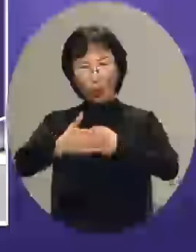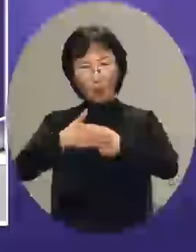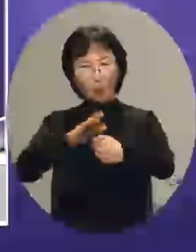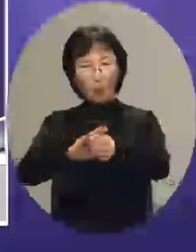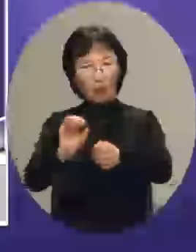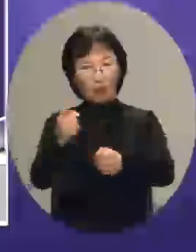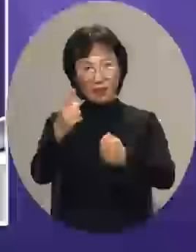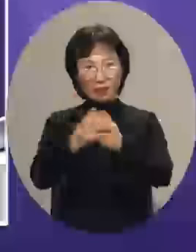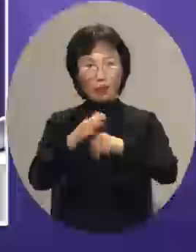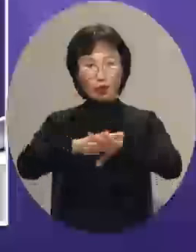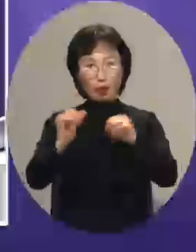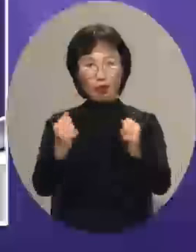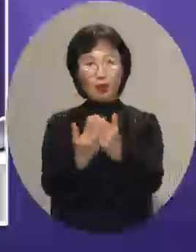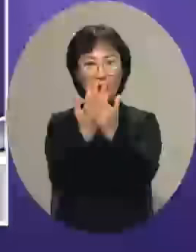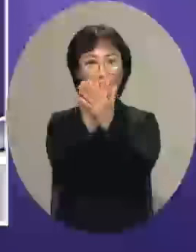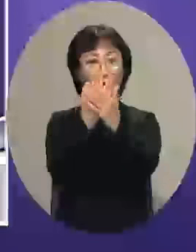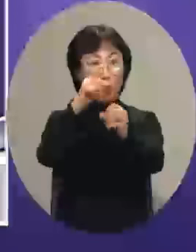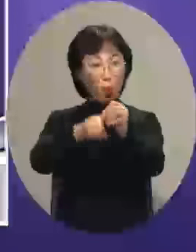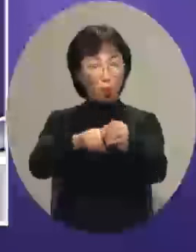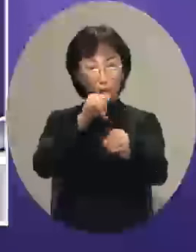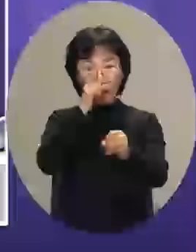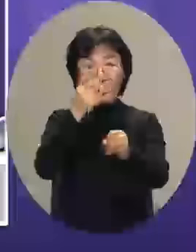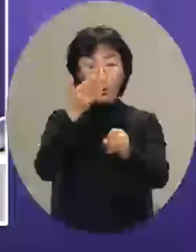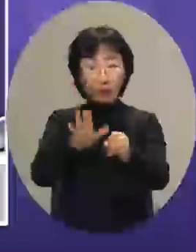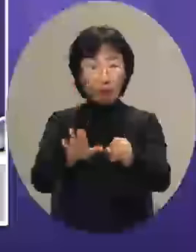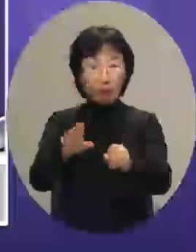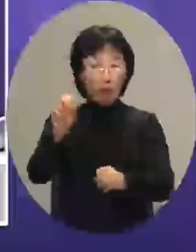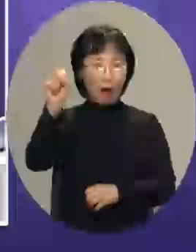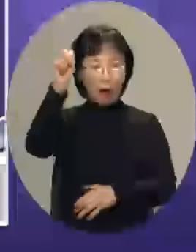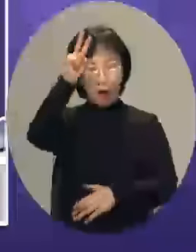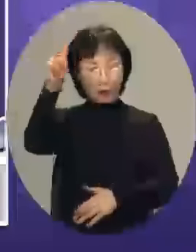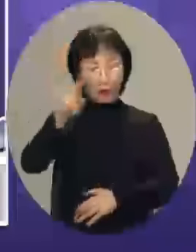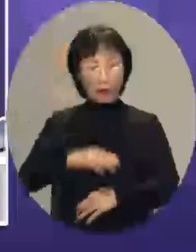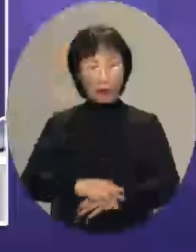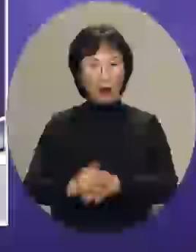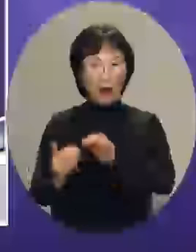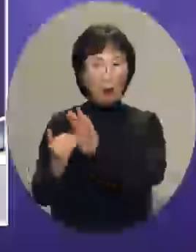한번 전북 발전을 시켜보려고 하는데 아니 방탄,